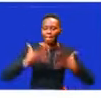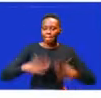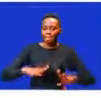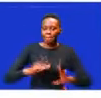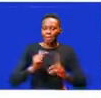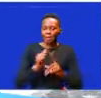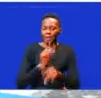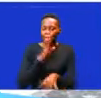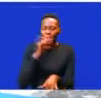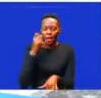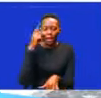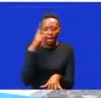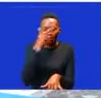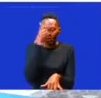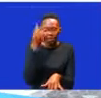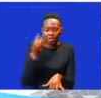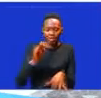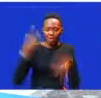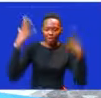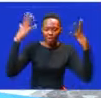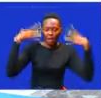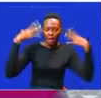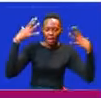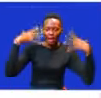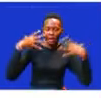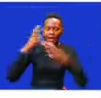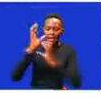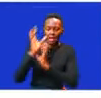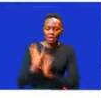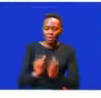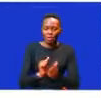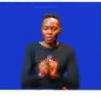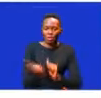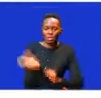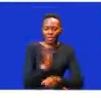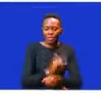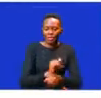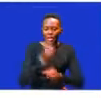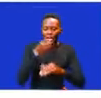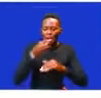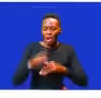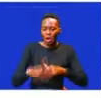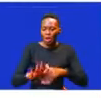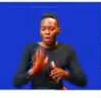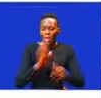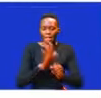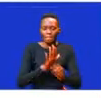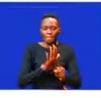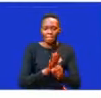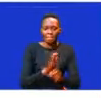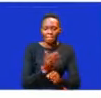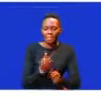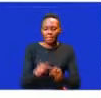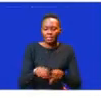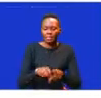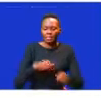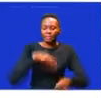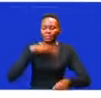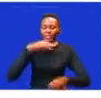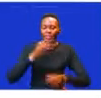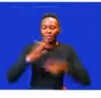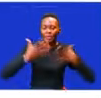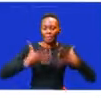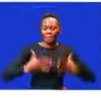motang' gi koth machwe e pacho kaindi ma bende koro osekelo lala mago eko mag oganda mathoth kokalo kuom oula